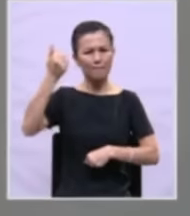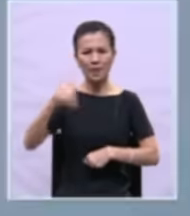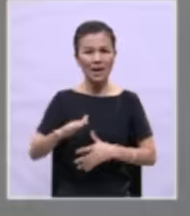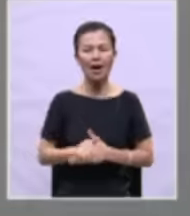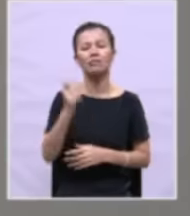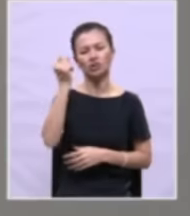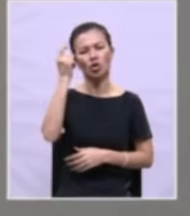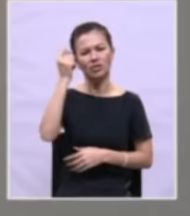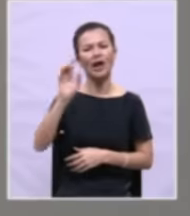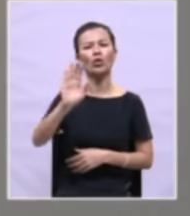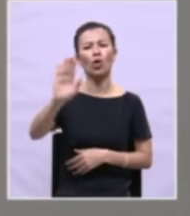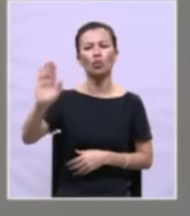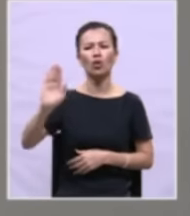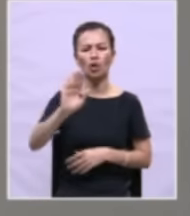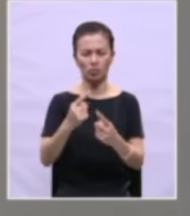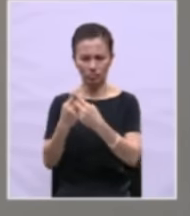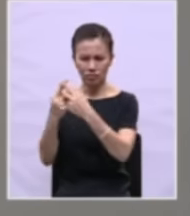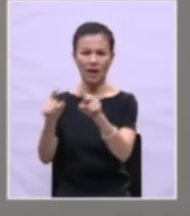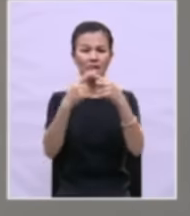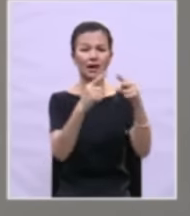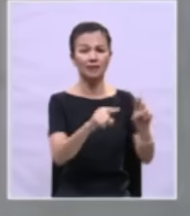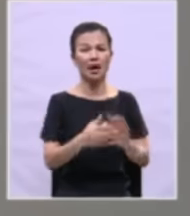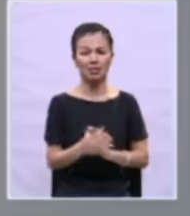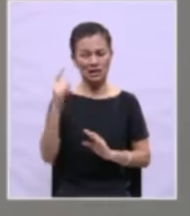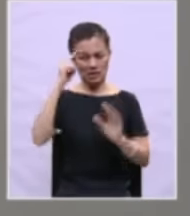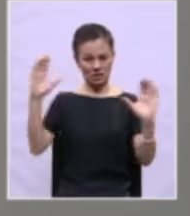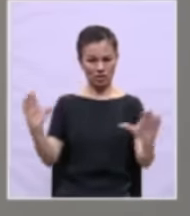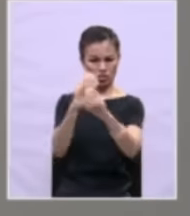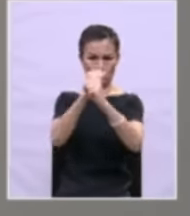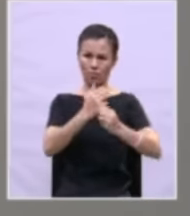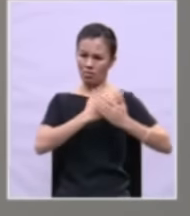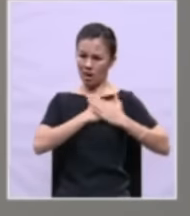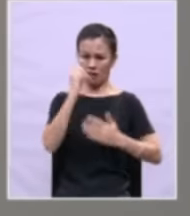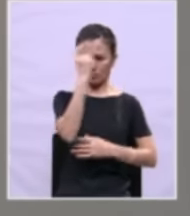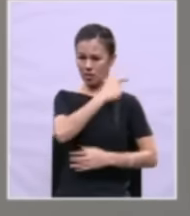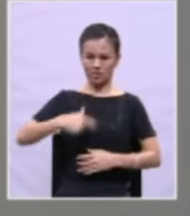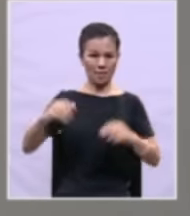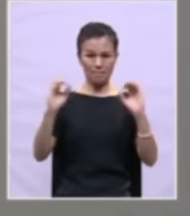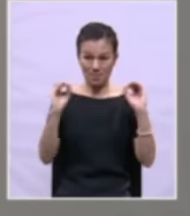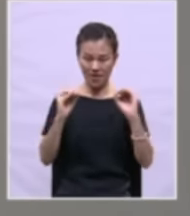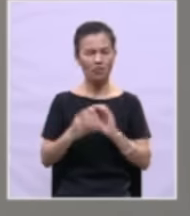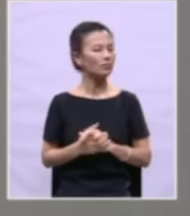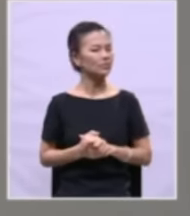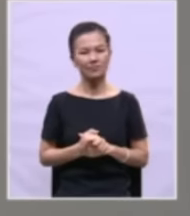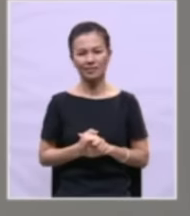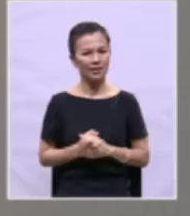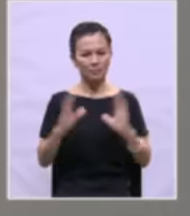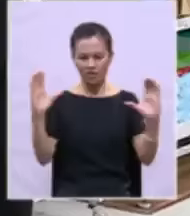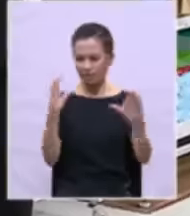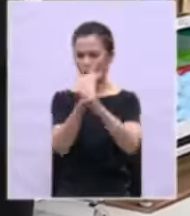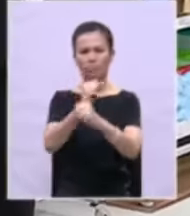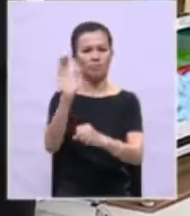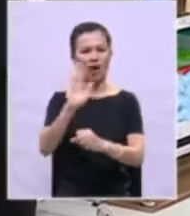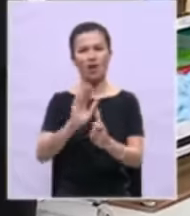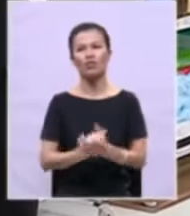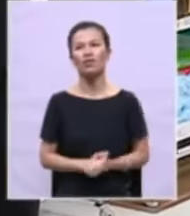ตลอดเวลานะครับนายกบอกว่าอย่าเหมารวมว่าไม่รักพระบาทสมเด็จพระปรมินทรมหาภูมิพลอดุลยเดชพลเอกประยุทธ์